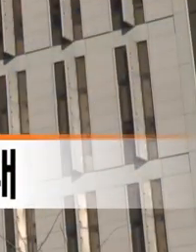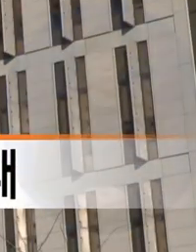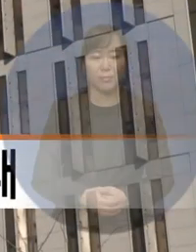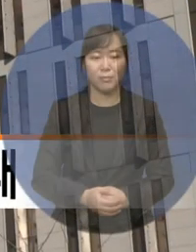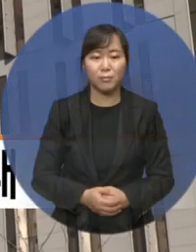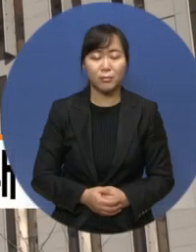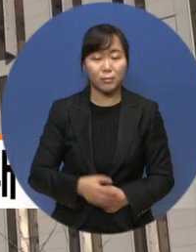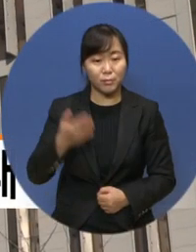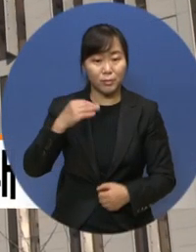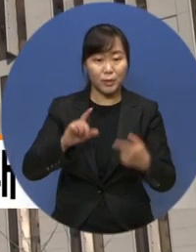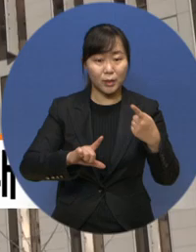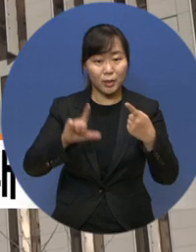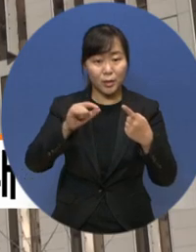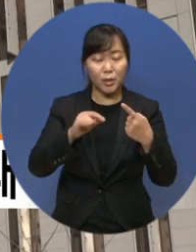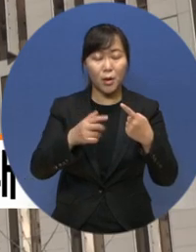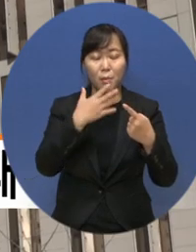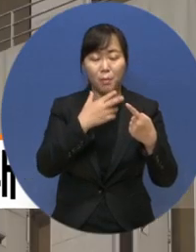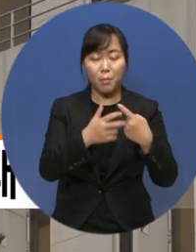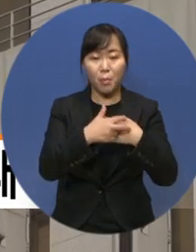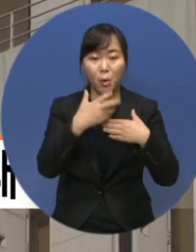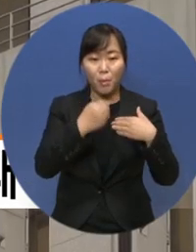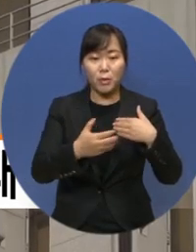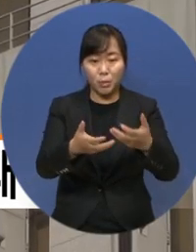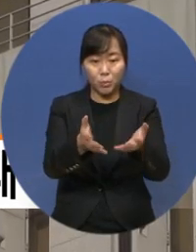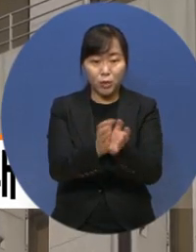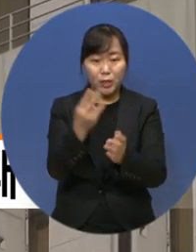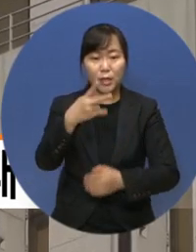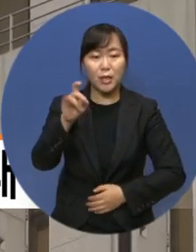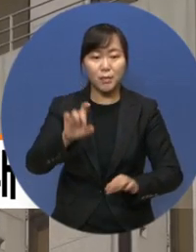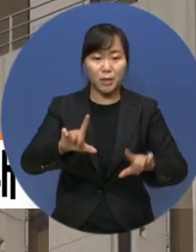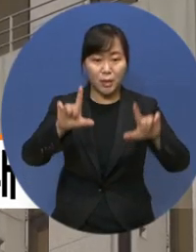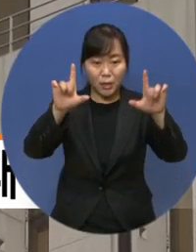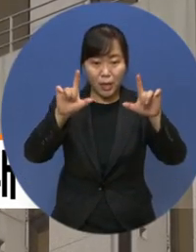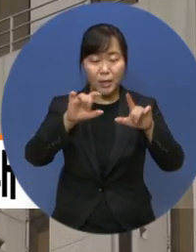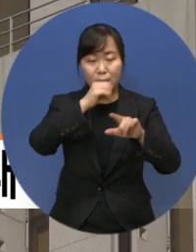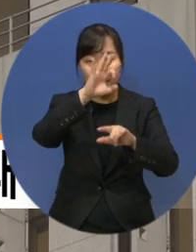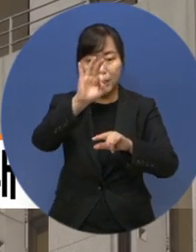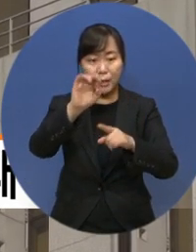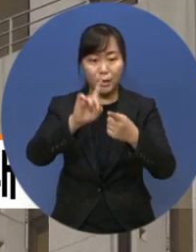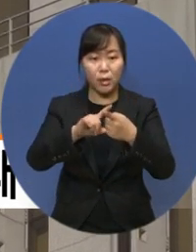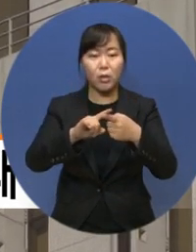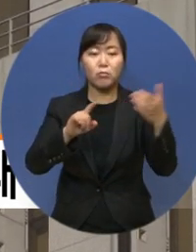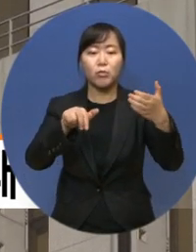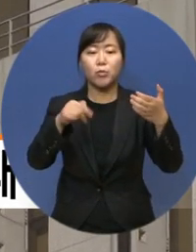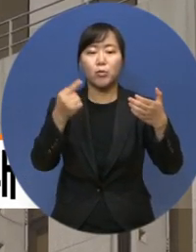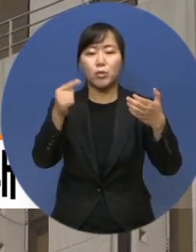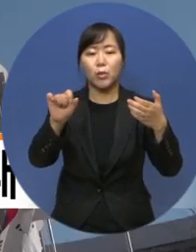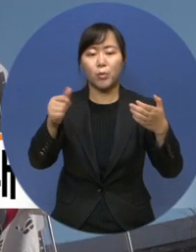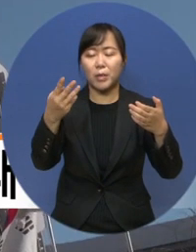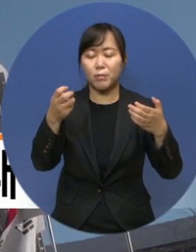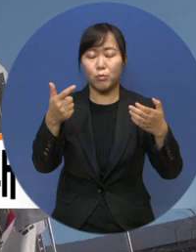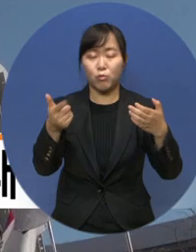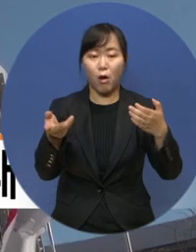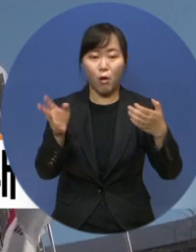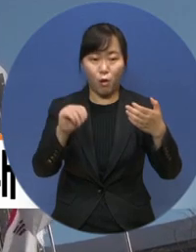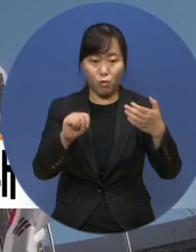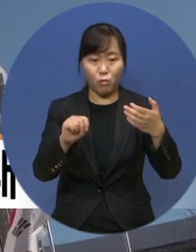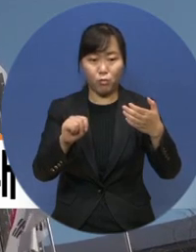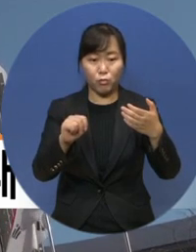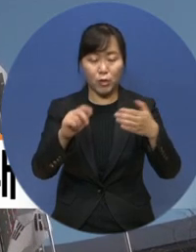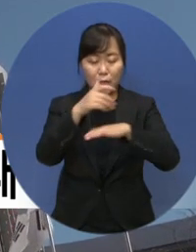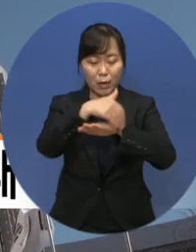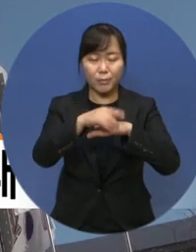지난일을 복지 보는 2011년도 보건복지부 예산안을 90조 1530 6억 원으로 편성했다 고